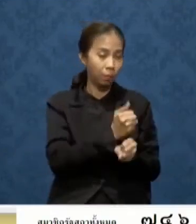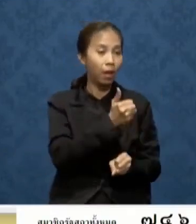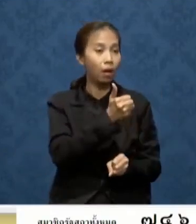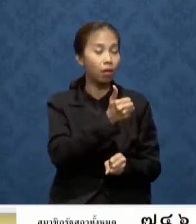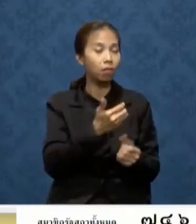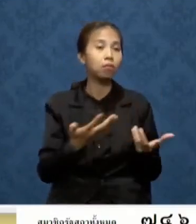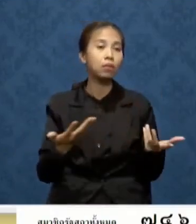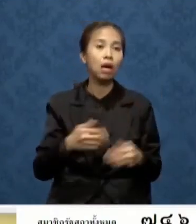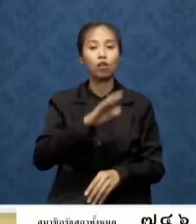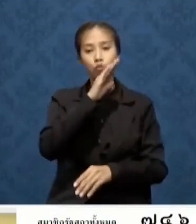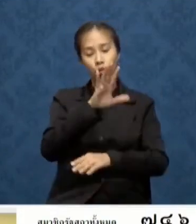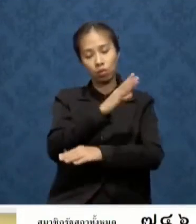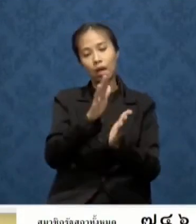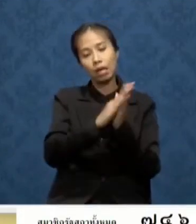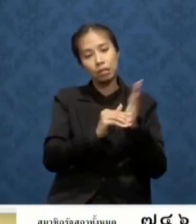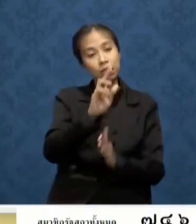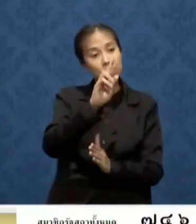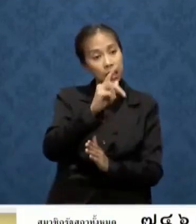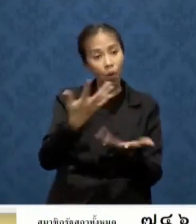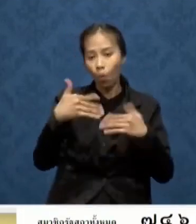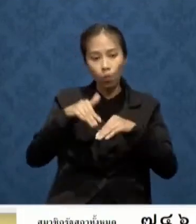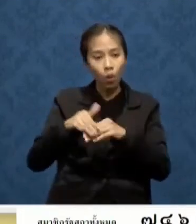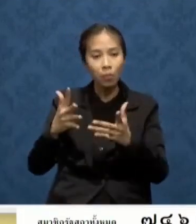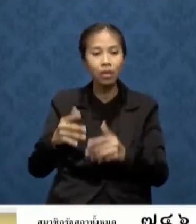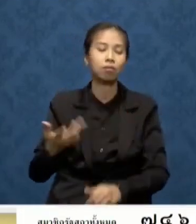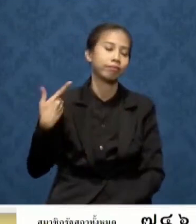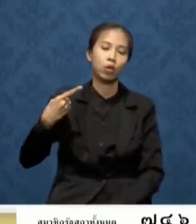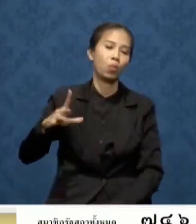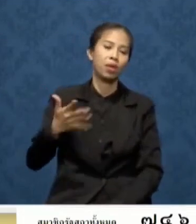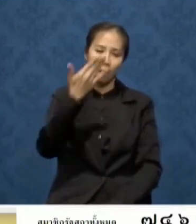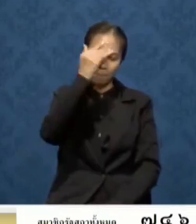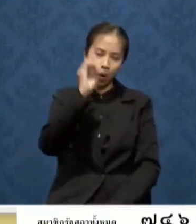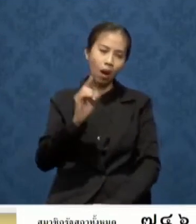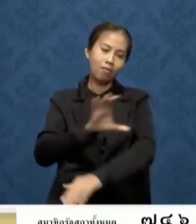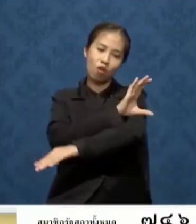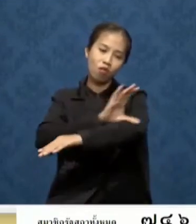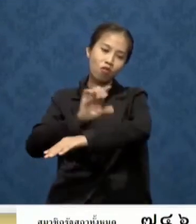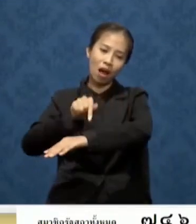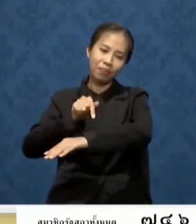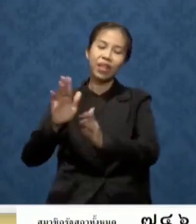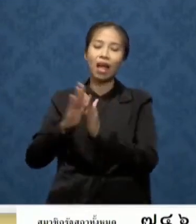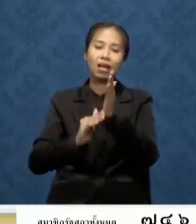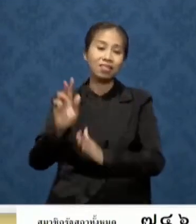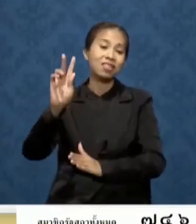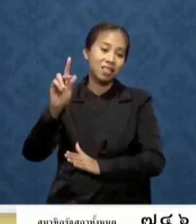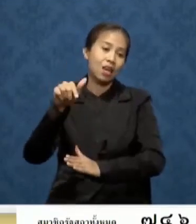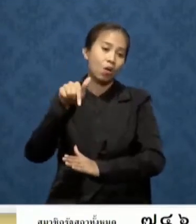บอกไดเลยครัวหากสายสีเขียวไมยอมร่วมก็แทบไม่มีประโยชนเพรคนชายเยอะที่สุในสายสีนั้นมนเป็เส้นทางหัก ในแนวเหนอใต้ท